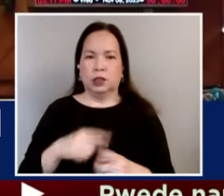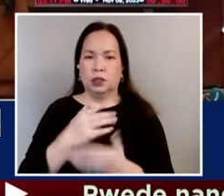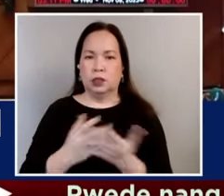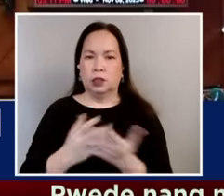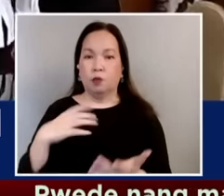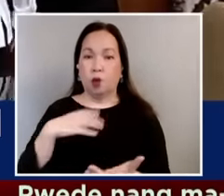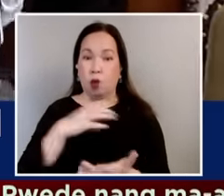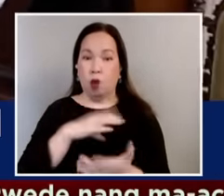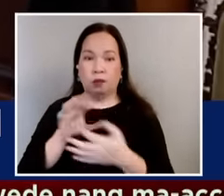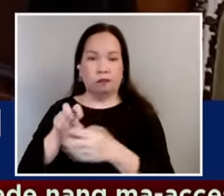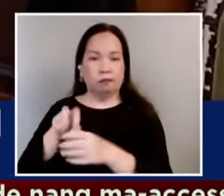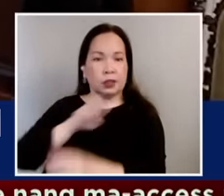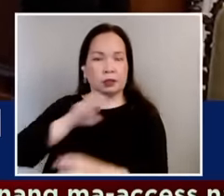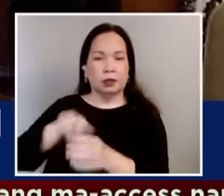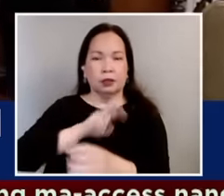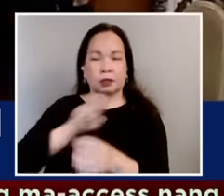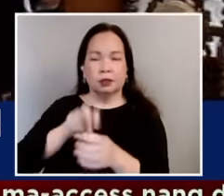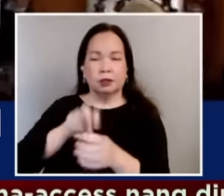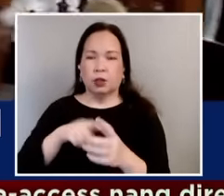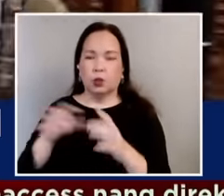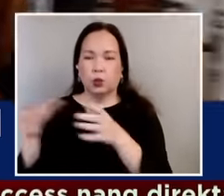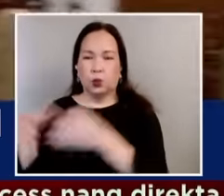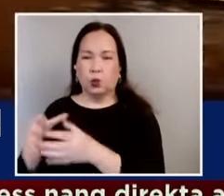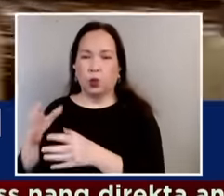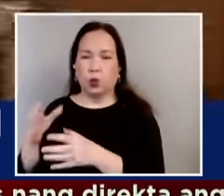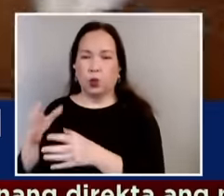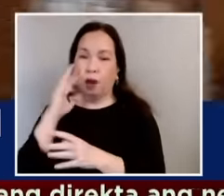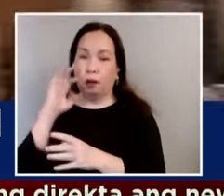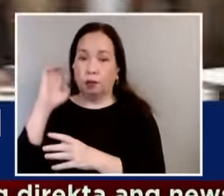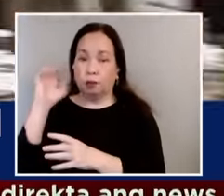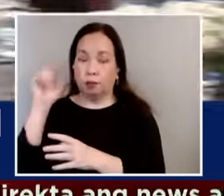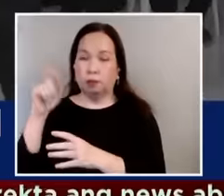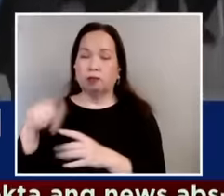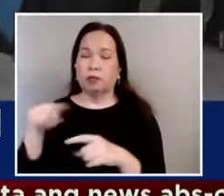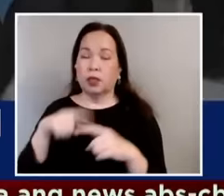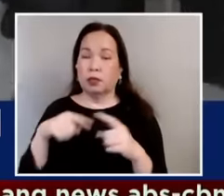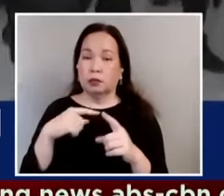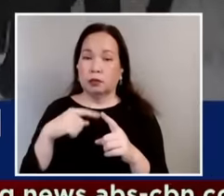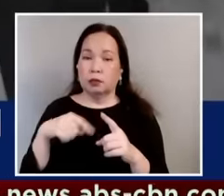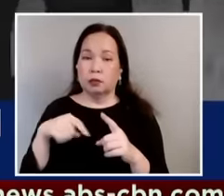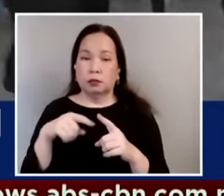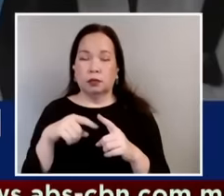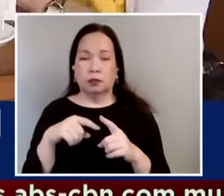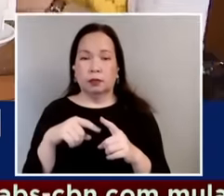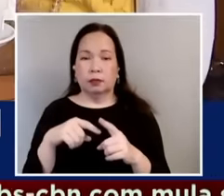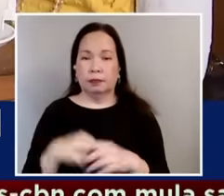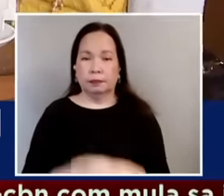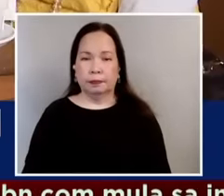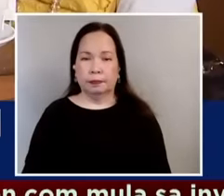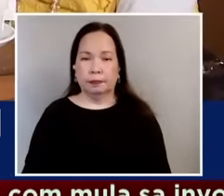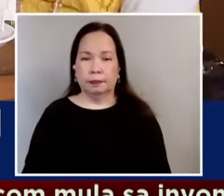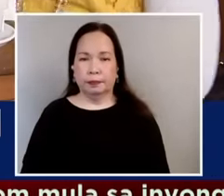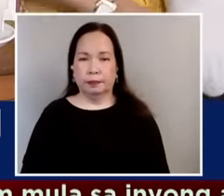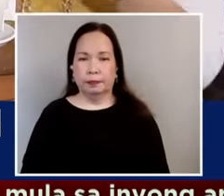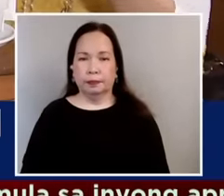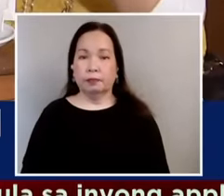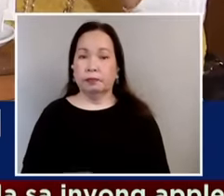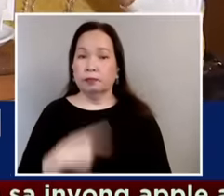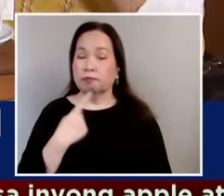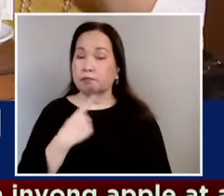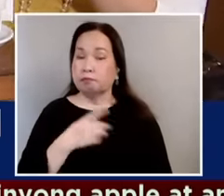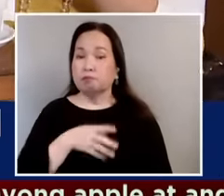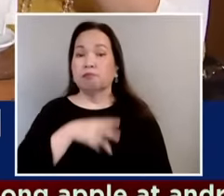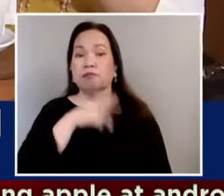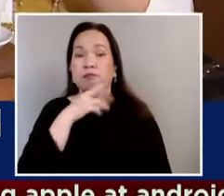ng dating Pangulo, hanggang sa pag-ugong ng usapang impeachment ng bise na itinanggi naman ng House leadership. Pero iba ang hinala ng